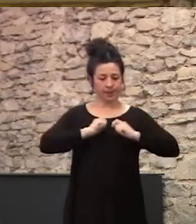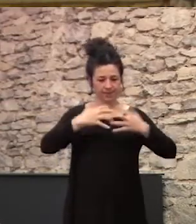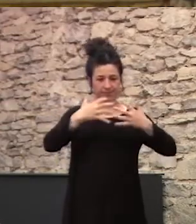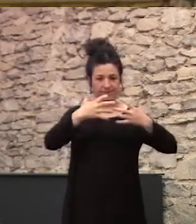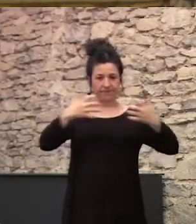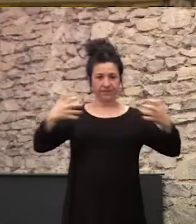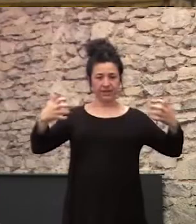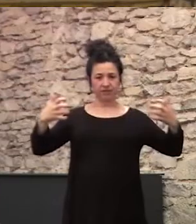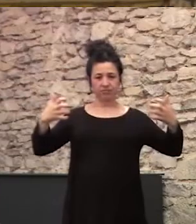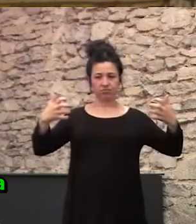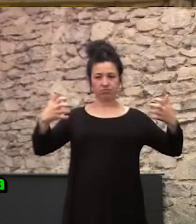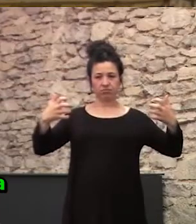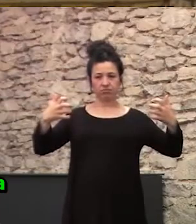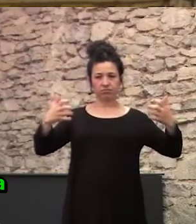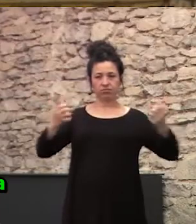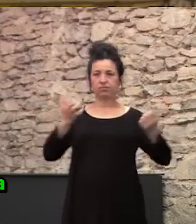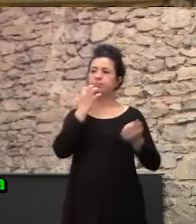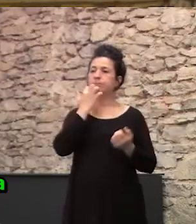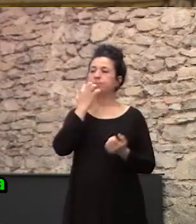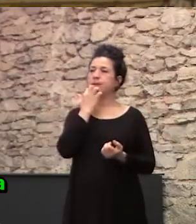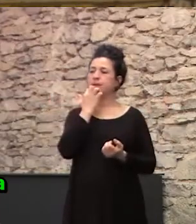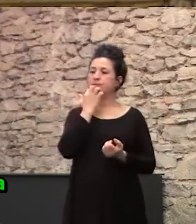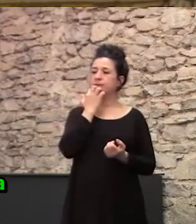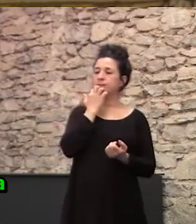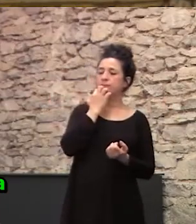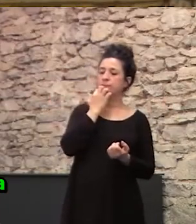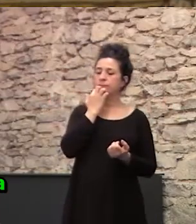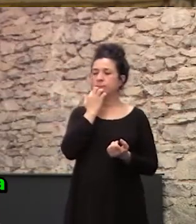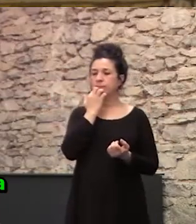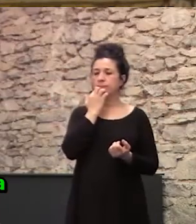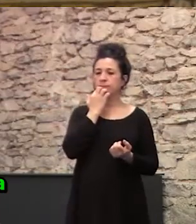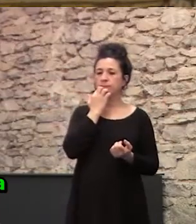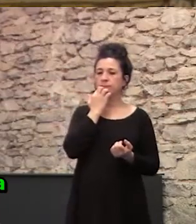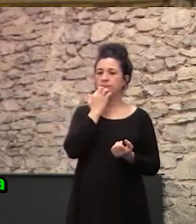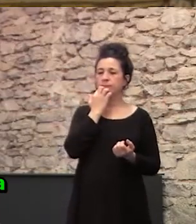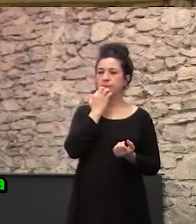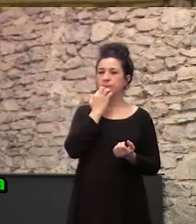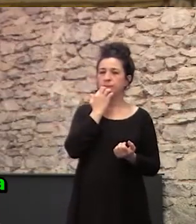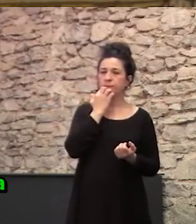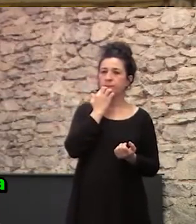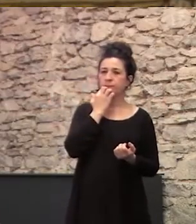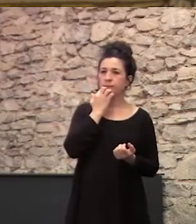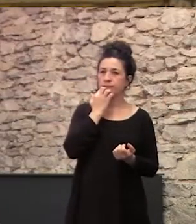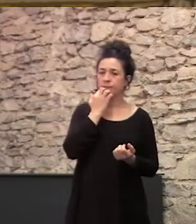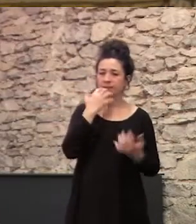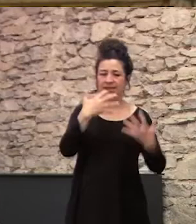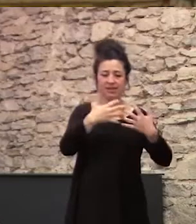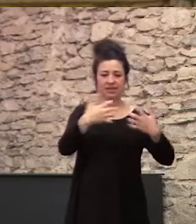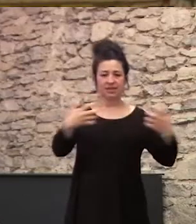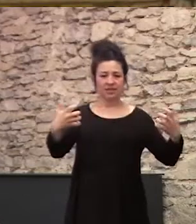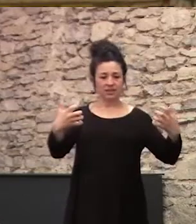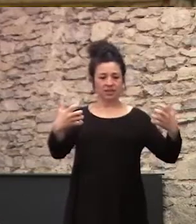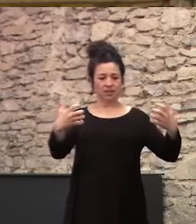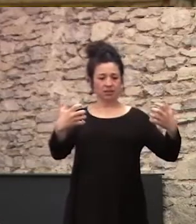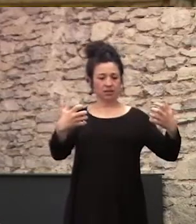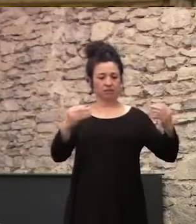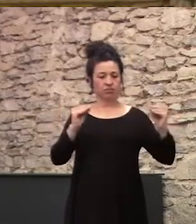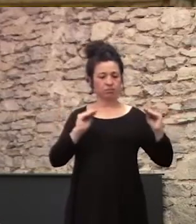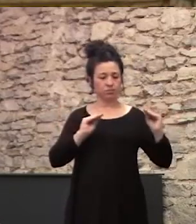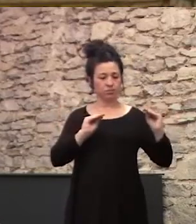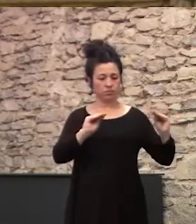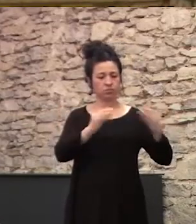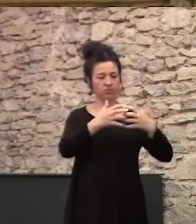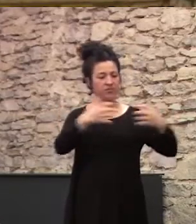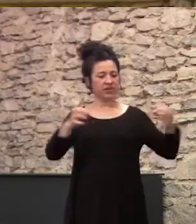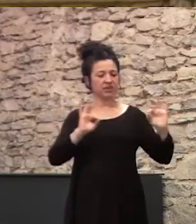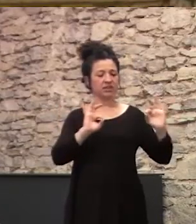esaldiaren adibidez esaldiaren ulergarritasunari buruzko eta zera batzuk, ez? Ba egon